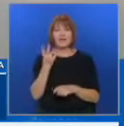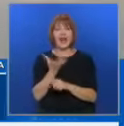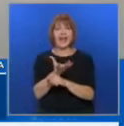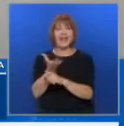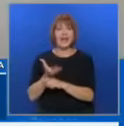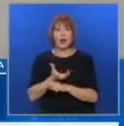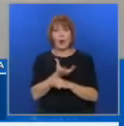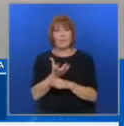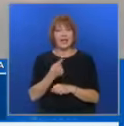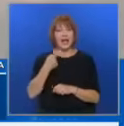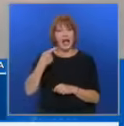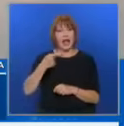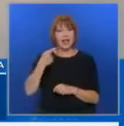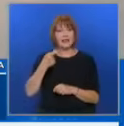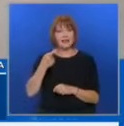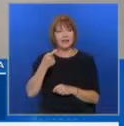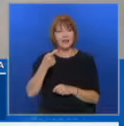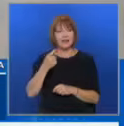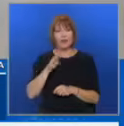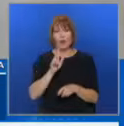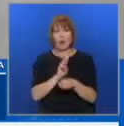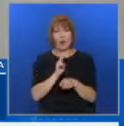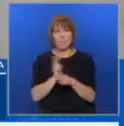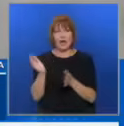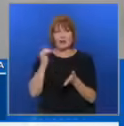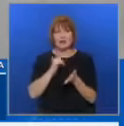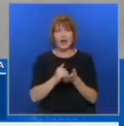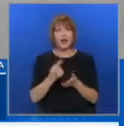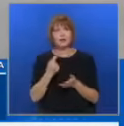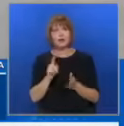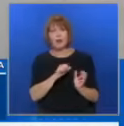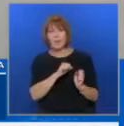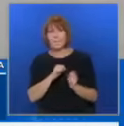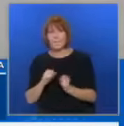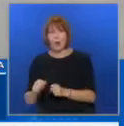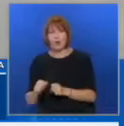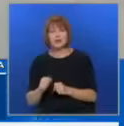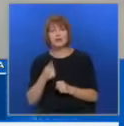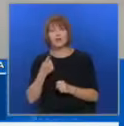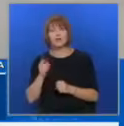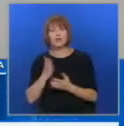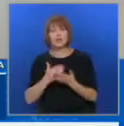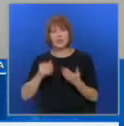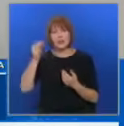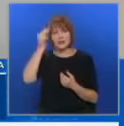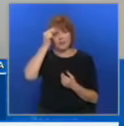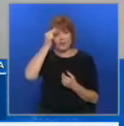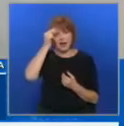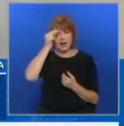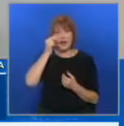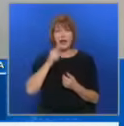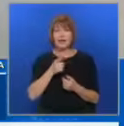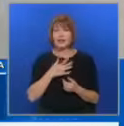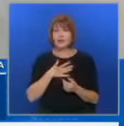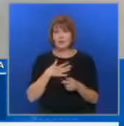хеликоптера. Единият беше отзован около обяд, другия малко по-късно и бяха пренасочени в други части на страната, където